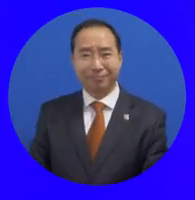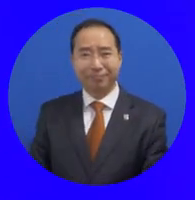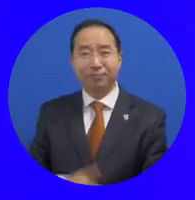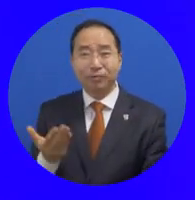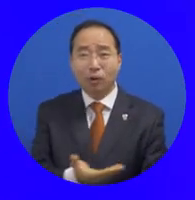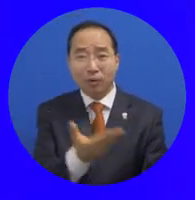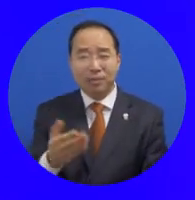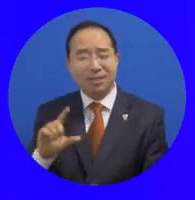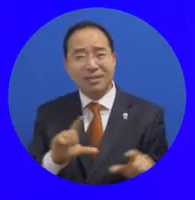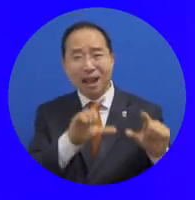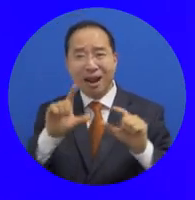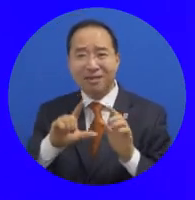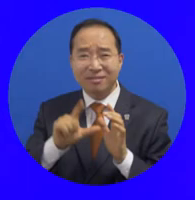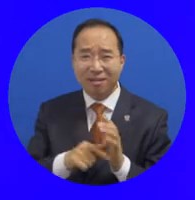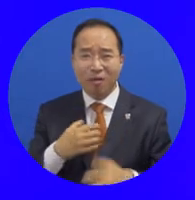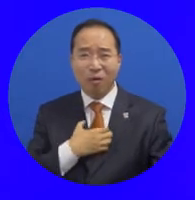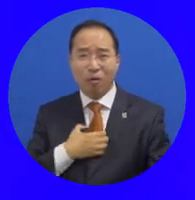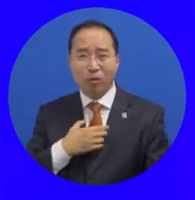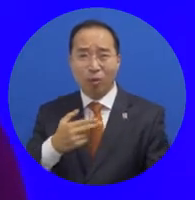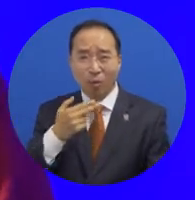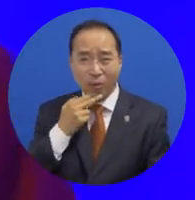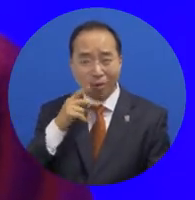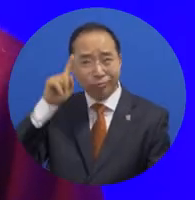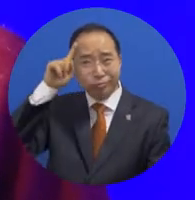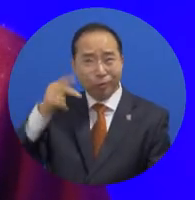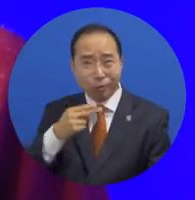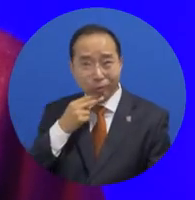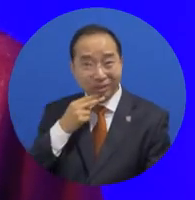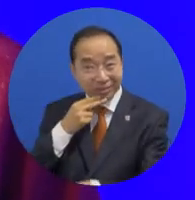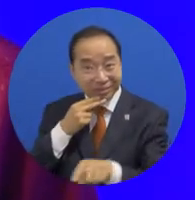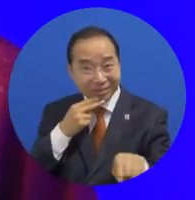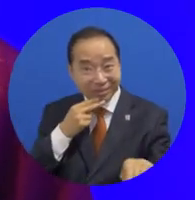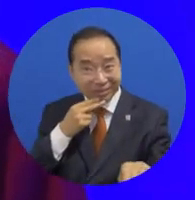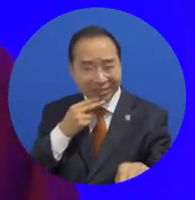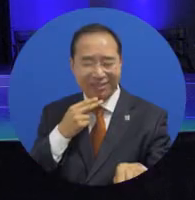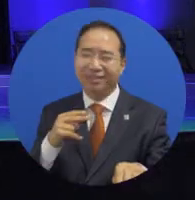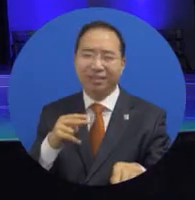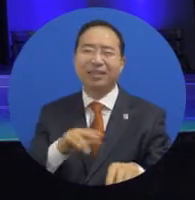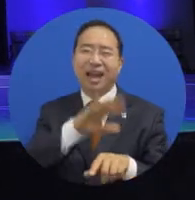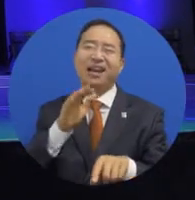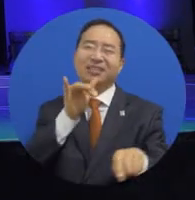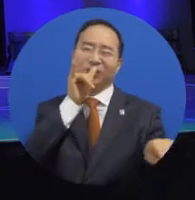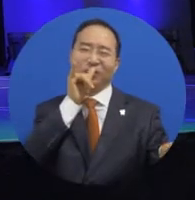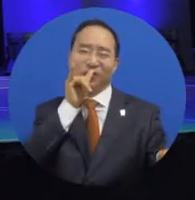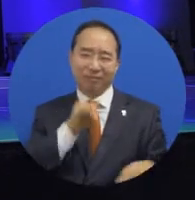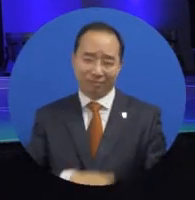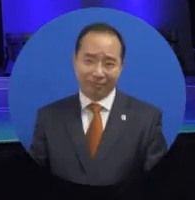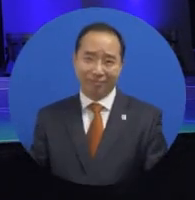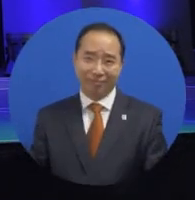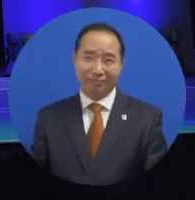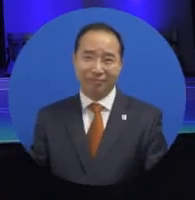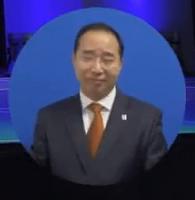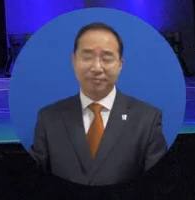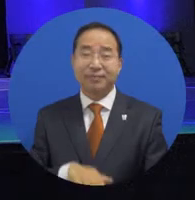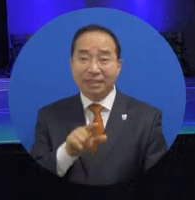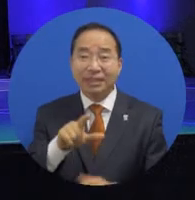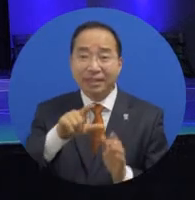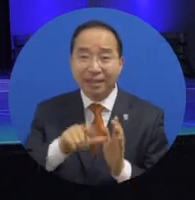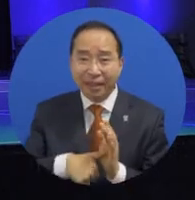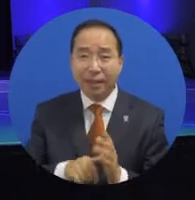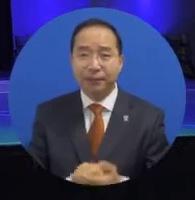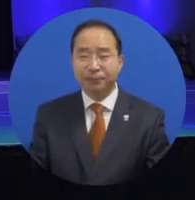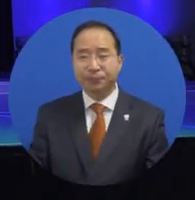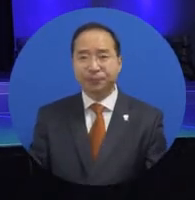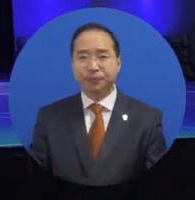여러분들 살면서 걱정거리 없고 스트레스 안 받는 분 아마 없으실 거예요. 제가 여러분들한테 드리는 조언은요.